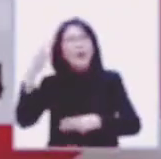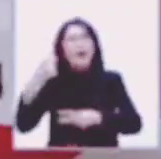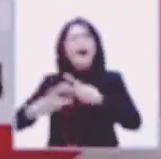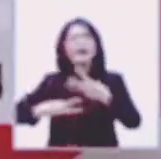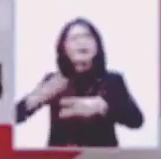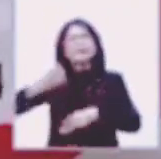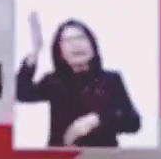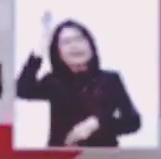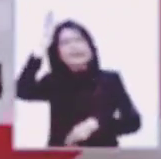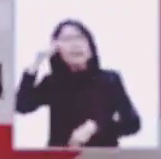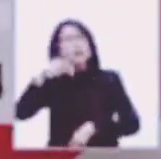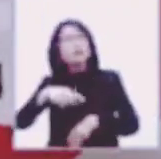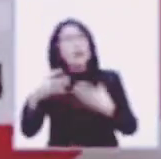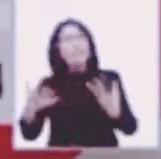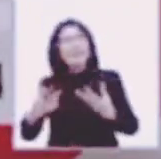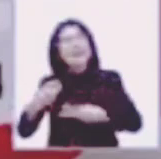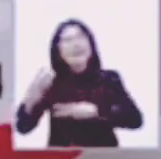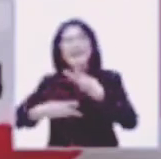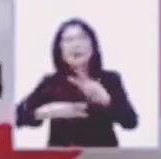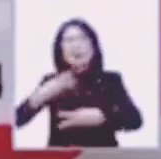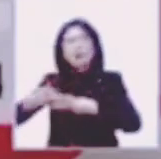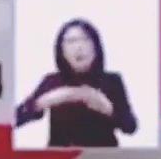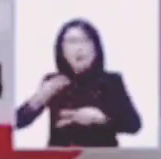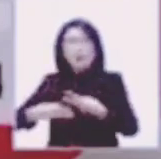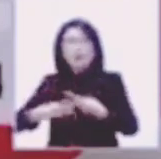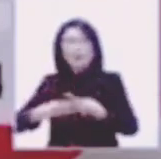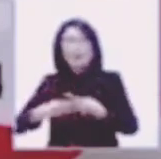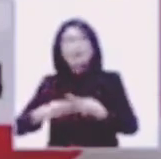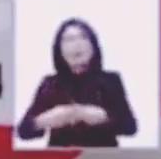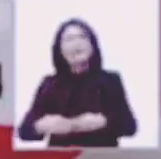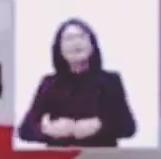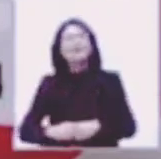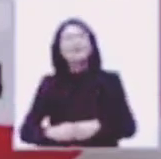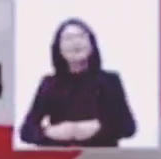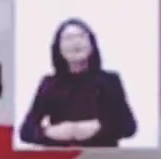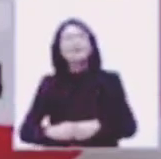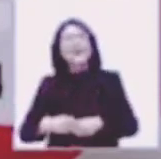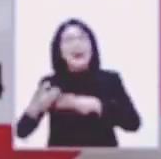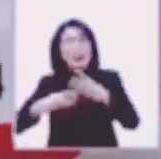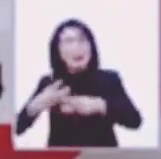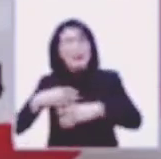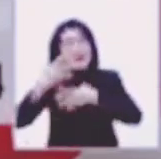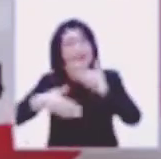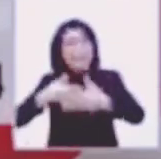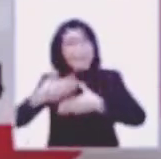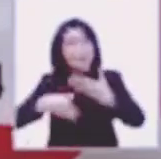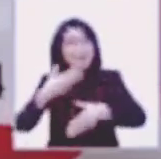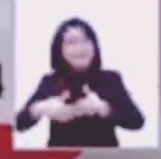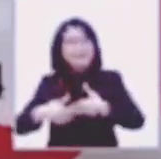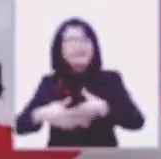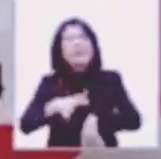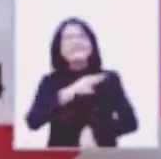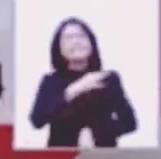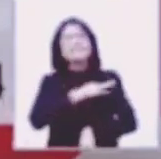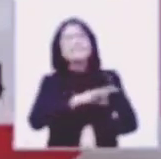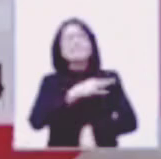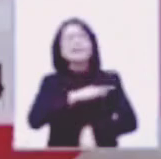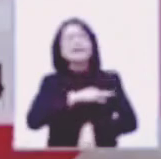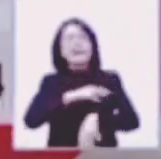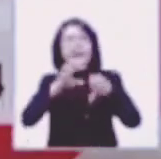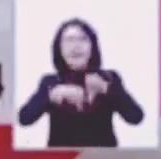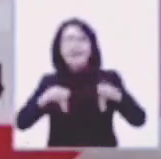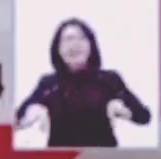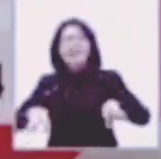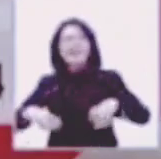hijau itu adalah ekonomi sirkuler. Ya, di mana sebuah proses pemanfaatan